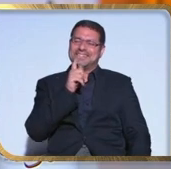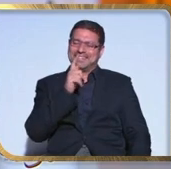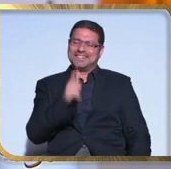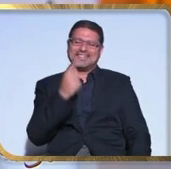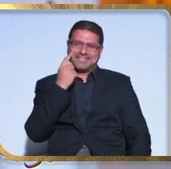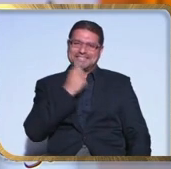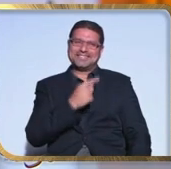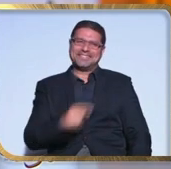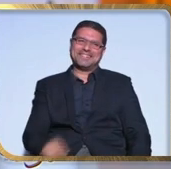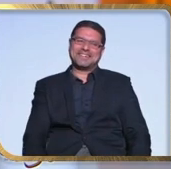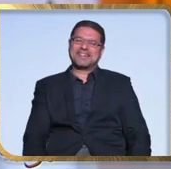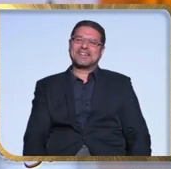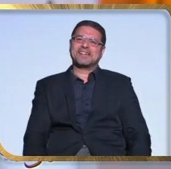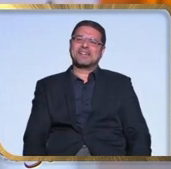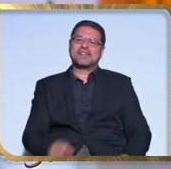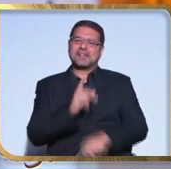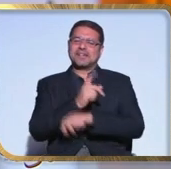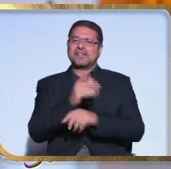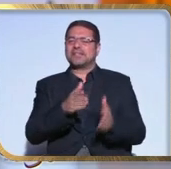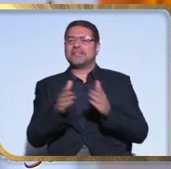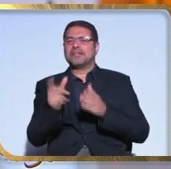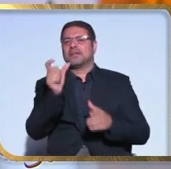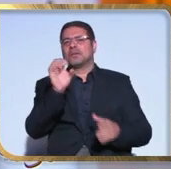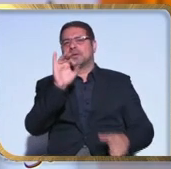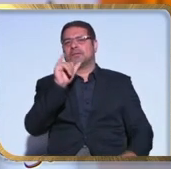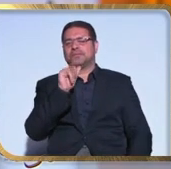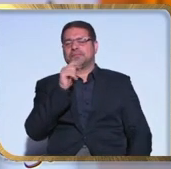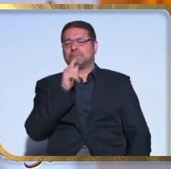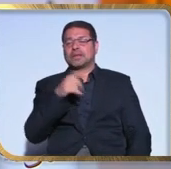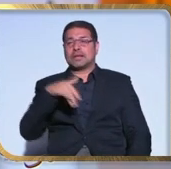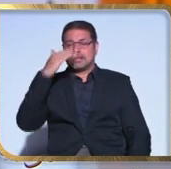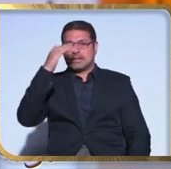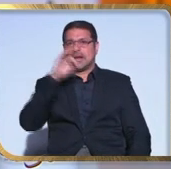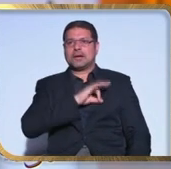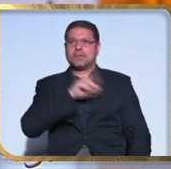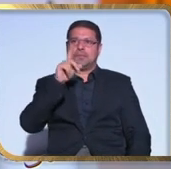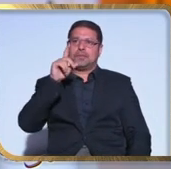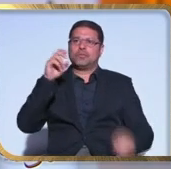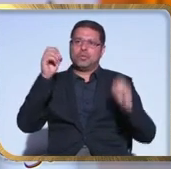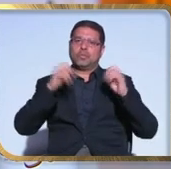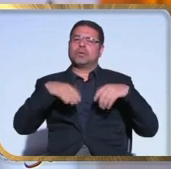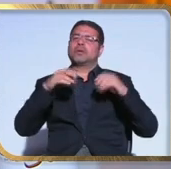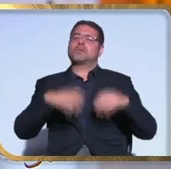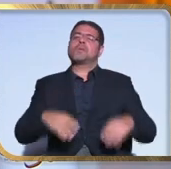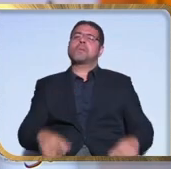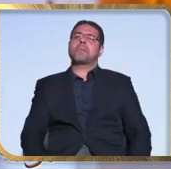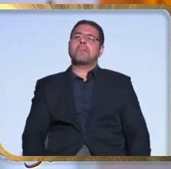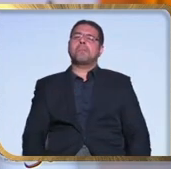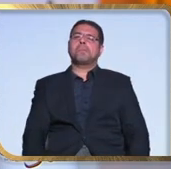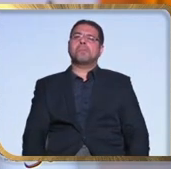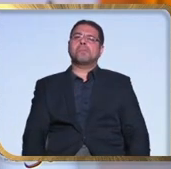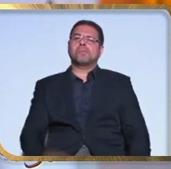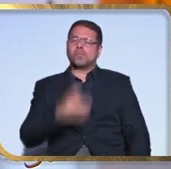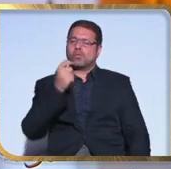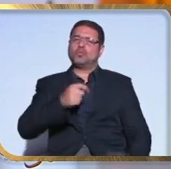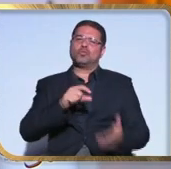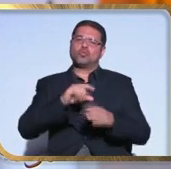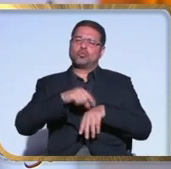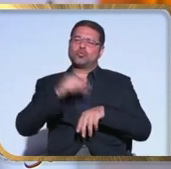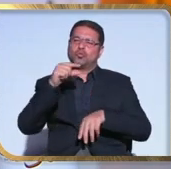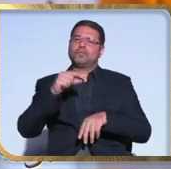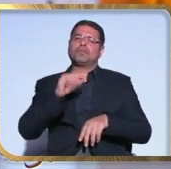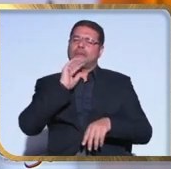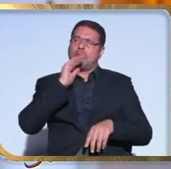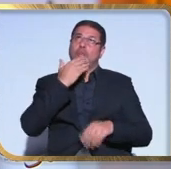ابشري يا استاذه نهى ايوه سلام عليكم عليكم السلام ورحمه الله تعالى وبركاته ازيك يا دكتوره الحمد